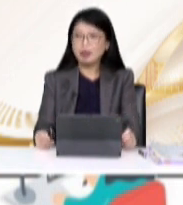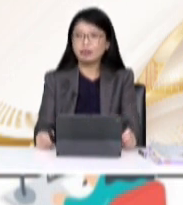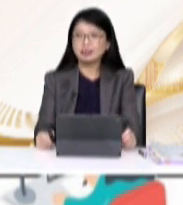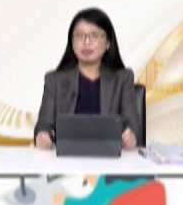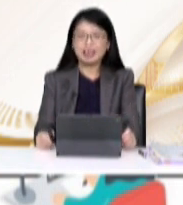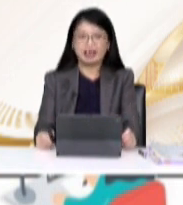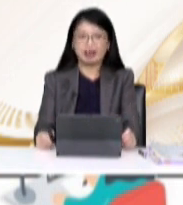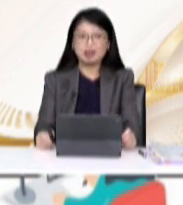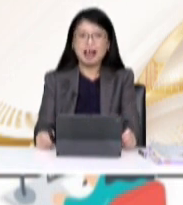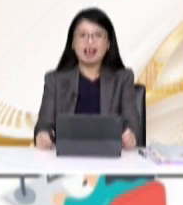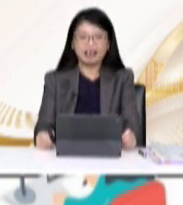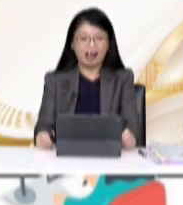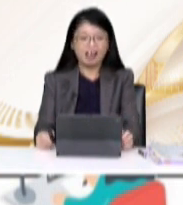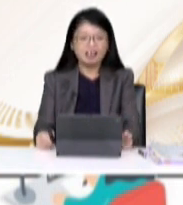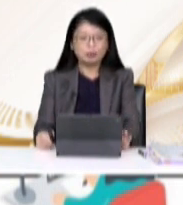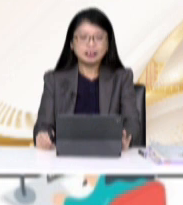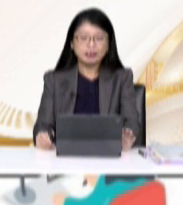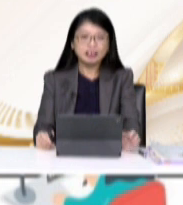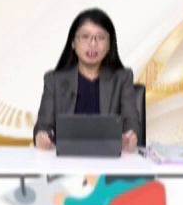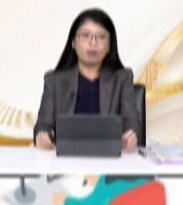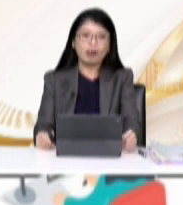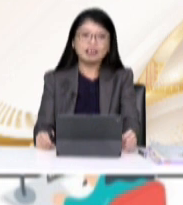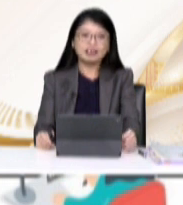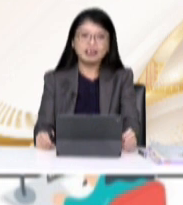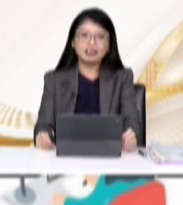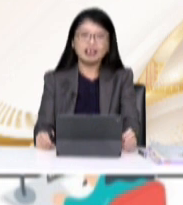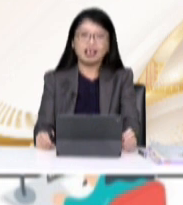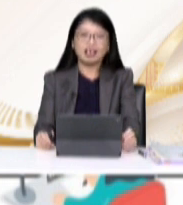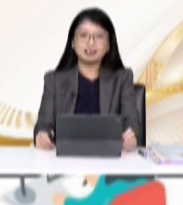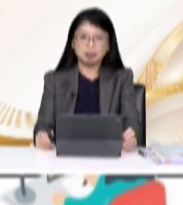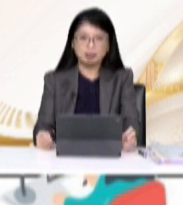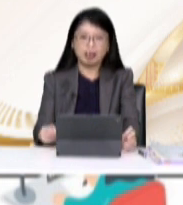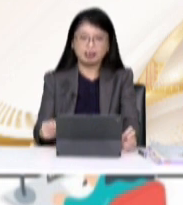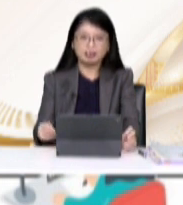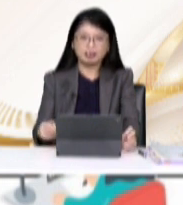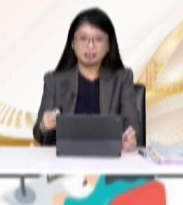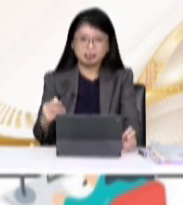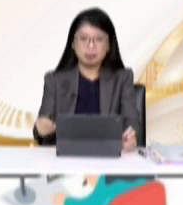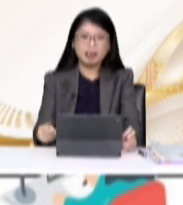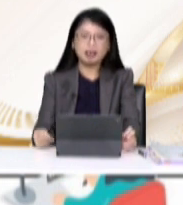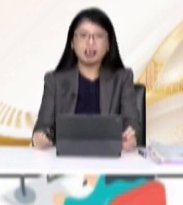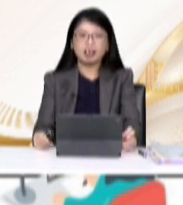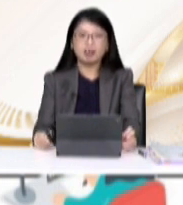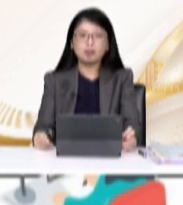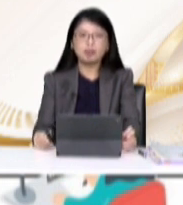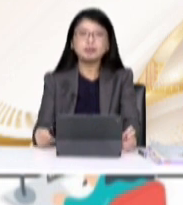ต้องมีคุณสมบัติอย่างไรบ้างนะคะตัวเจ้าหน้าที่ของรัฐที่จะเป็น